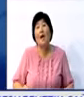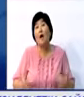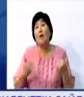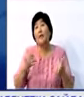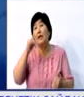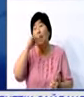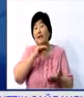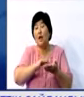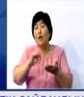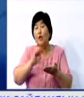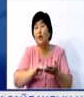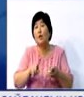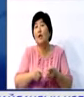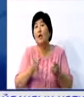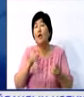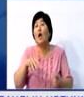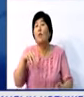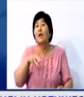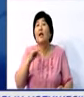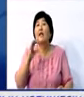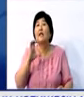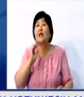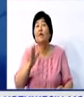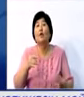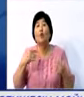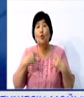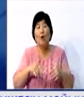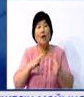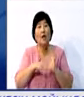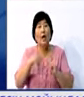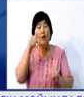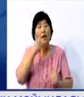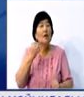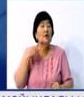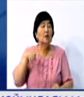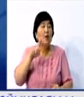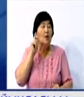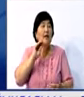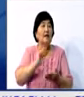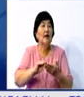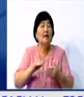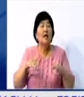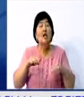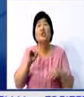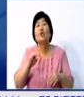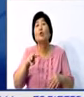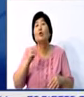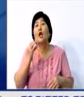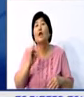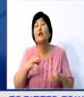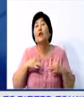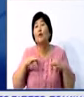Биыл қазақ журналистикасының қаранары Мұрқи Исаевтың туғанына 90 жыл. Осыған орай сыр бойлық жас ақындардың басын қосқан жыр мүшәйрасы дүбірлеп